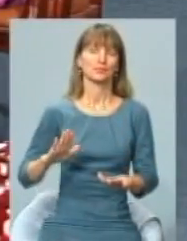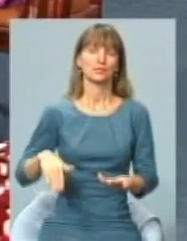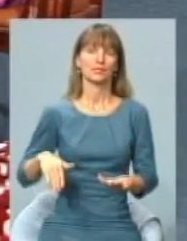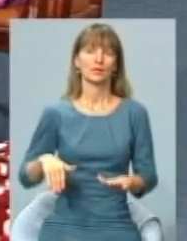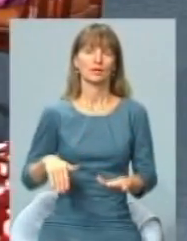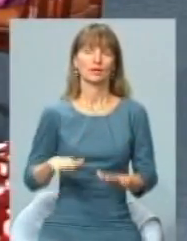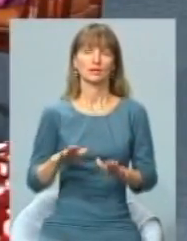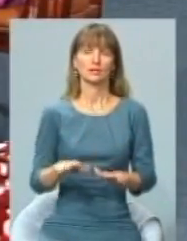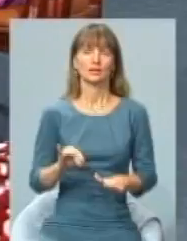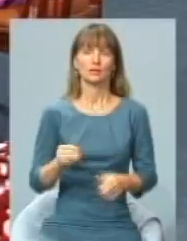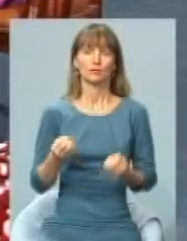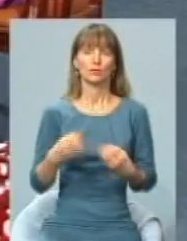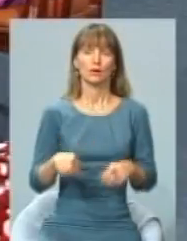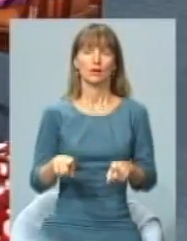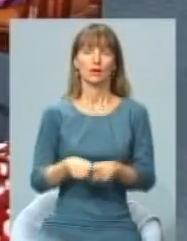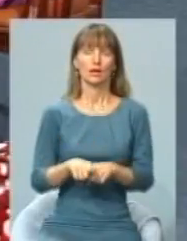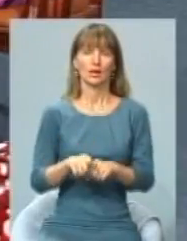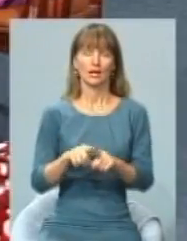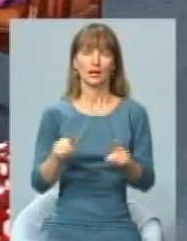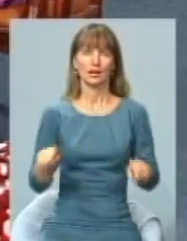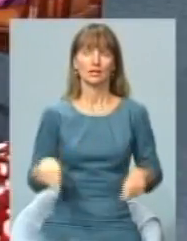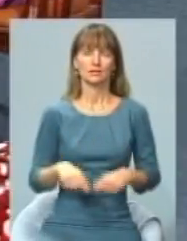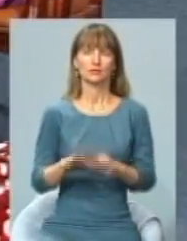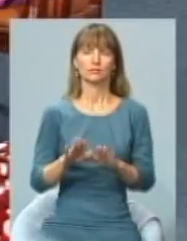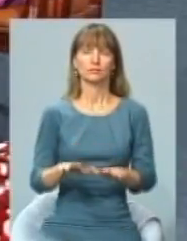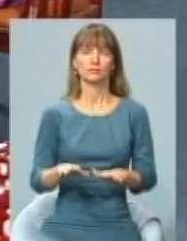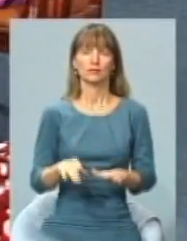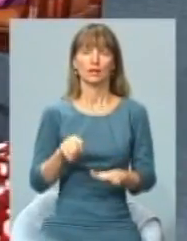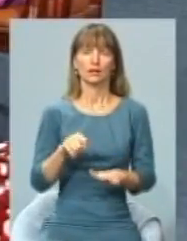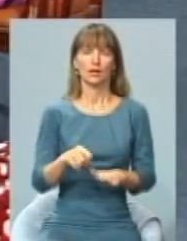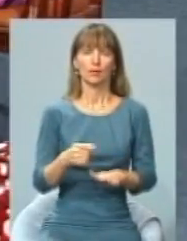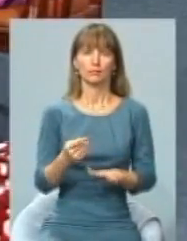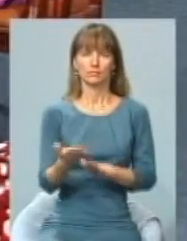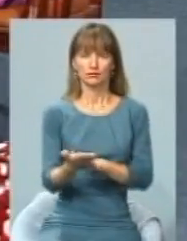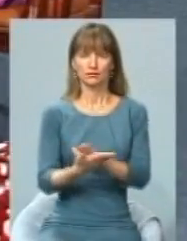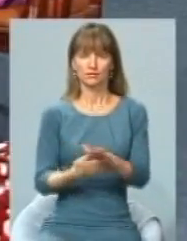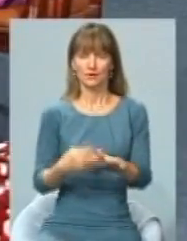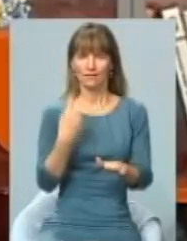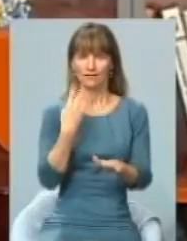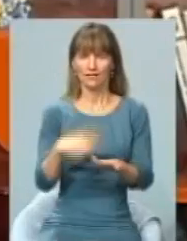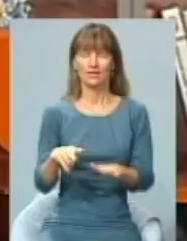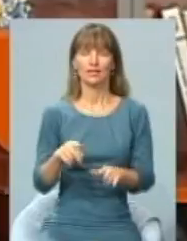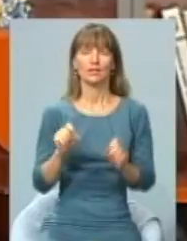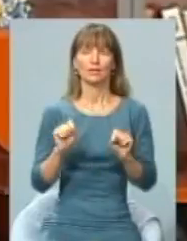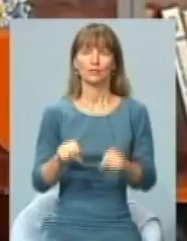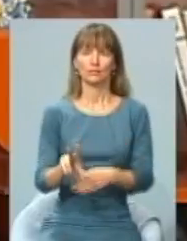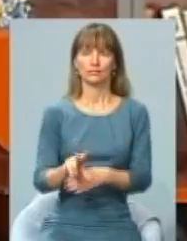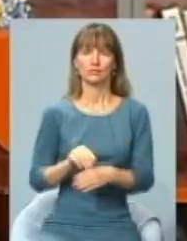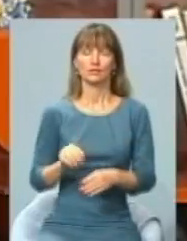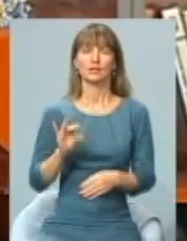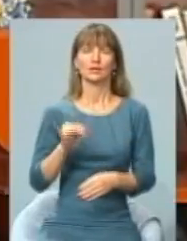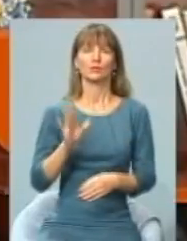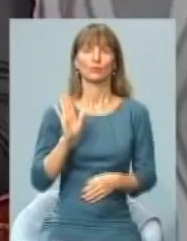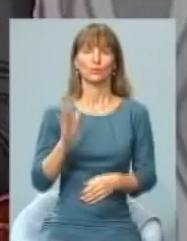ставим и просто как лист лежит, а мы можем вот так вот, там уже просвечивается, и мы можем подглянуть и... І буде така